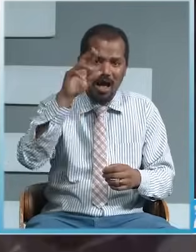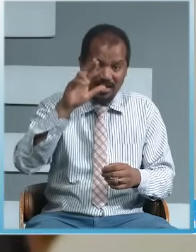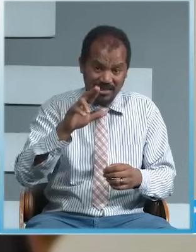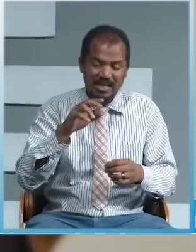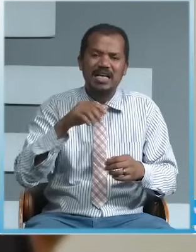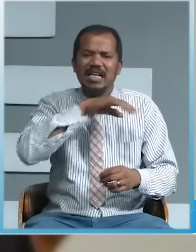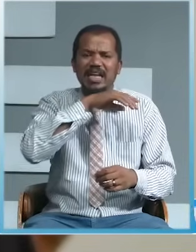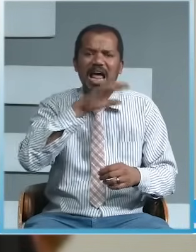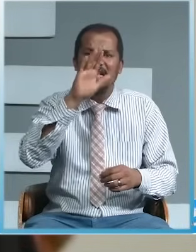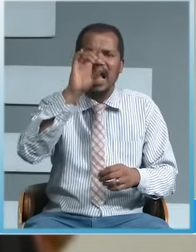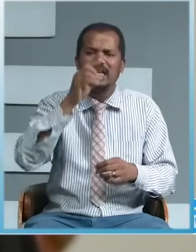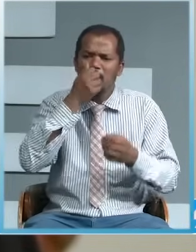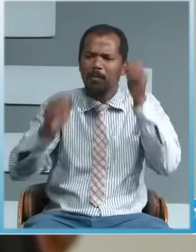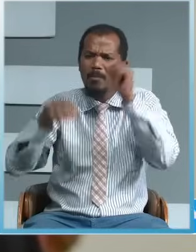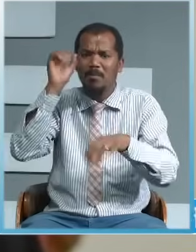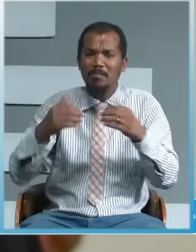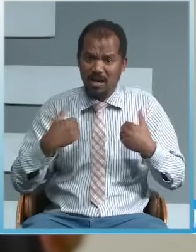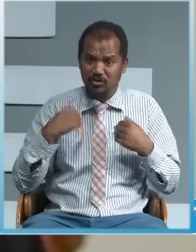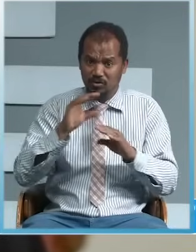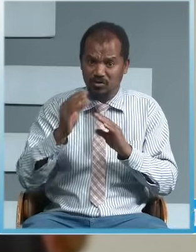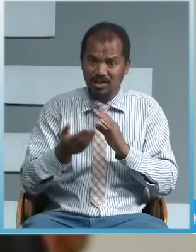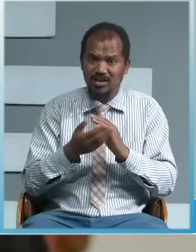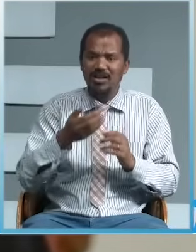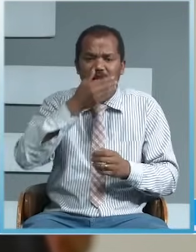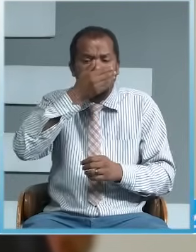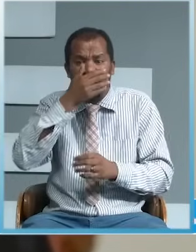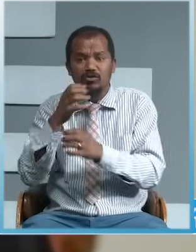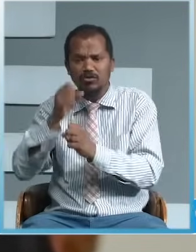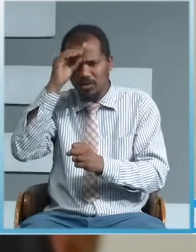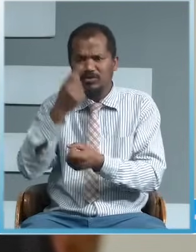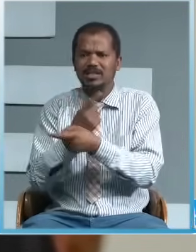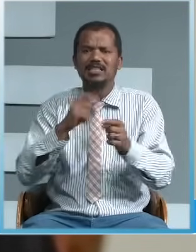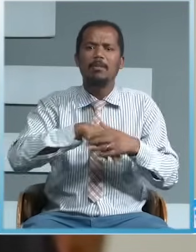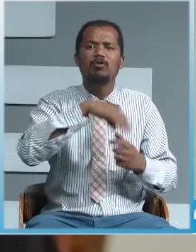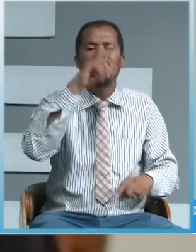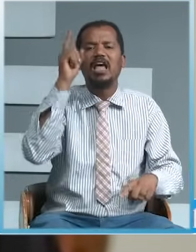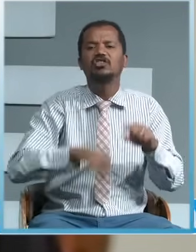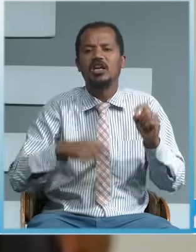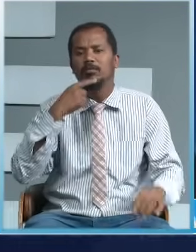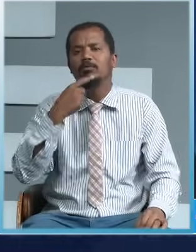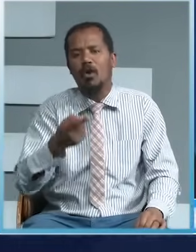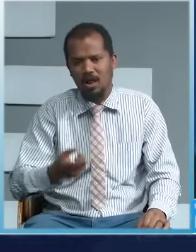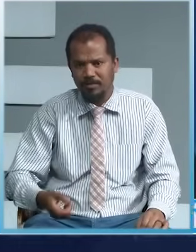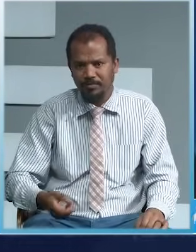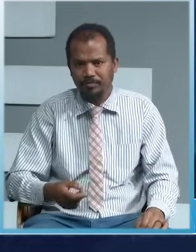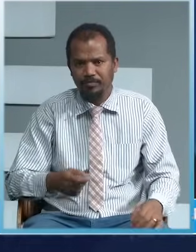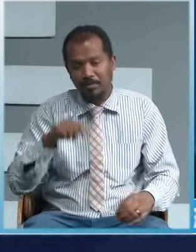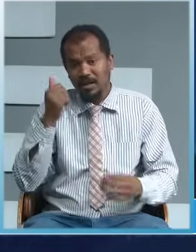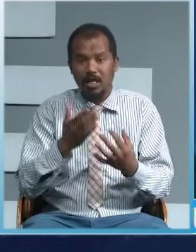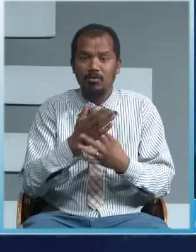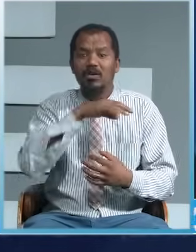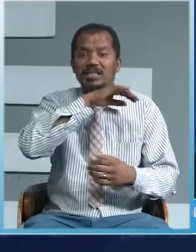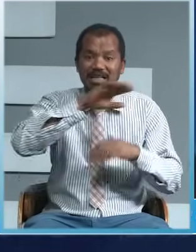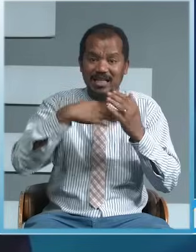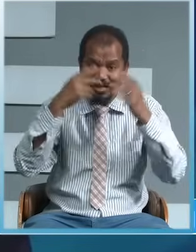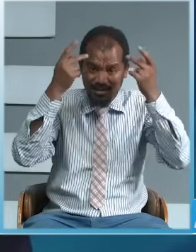ማርዙክ እስራኤል ጋዛን በቦምብ እየደበደበች ባለችበት ሁኔታ ታጋቾችን ነፃ ማውጣት አይቻልም ሲሉ ምላሽ ሰጥተዋል። በሌላ